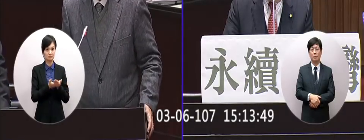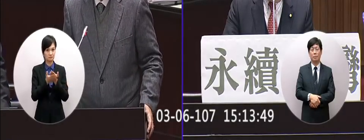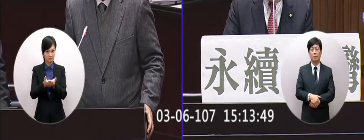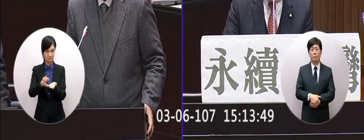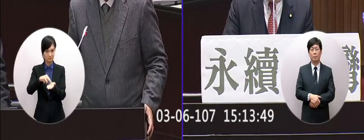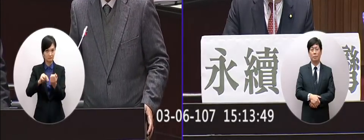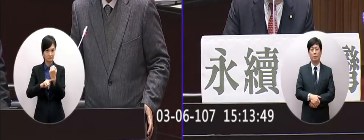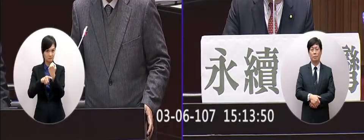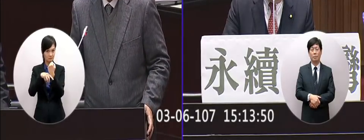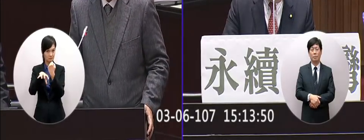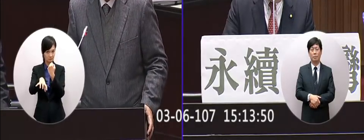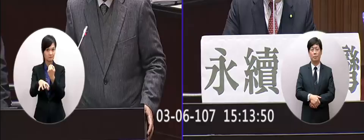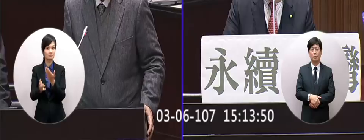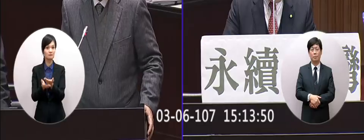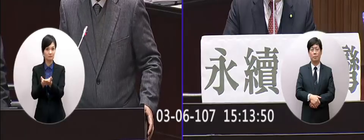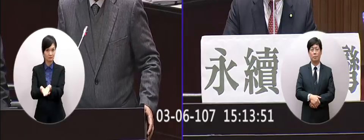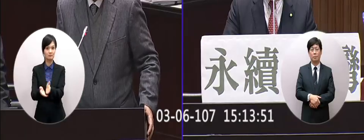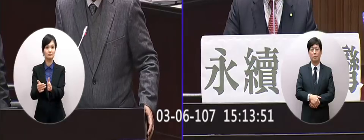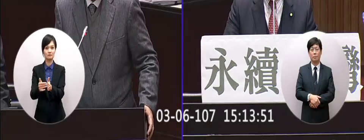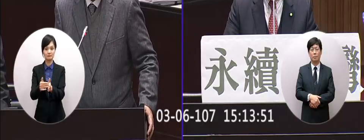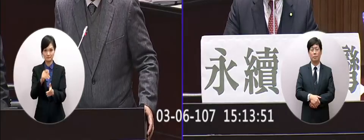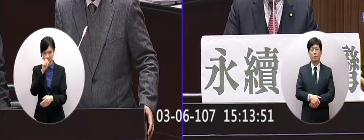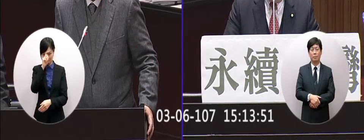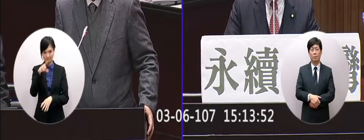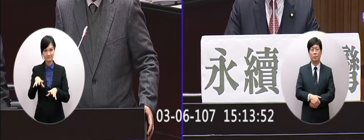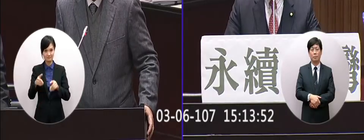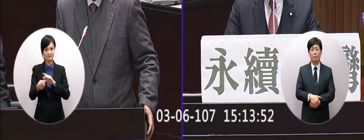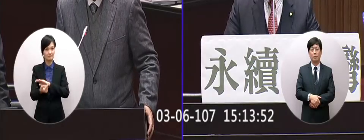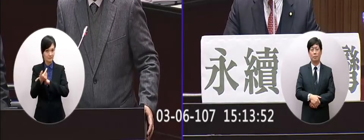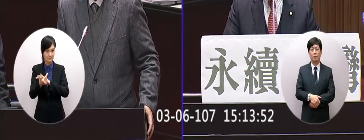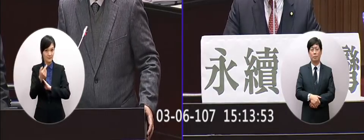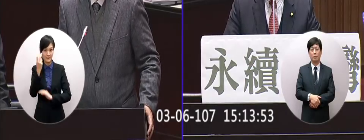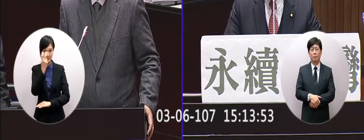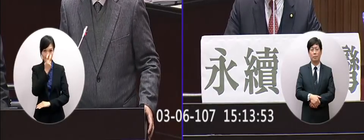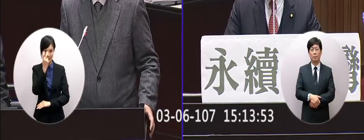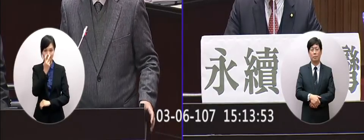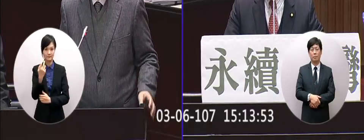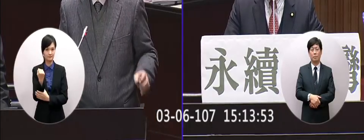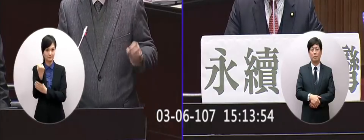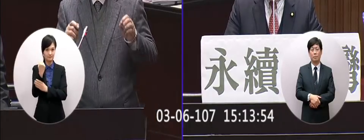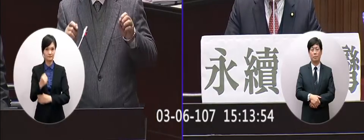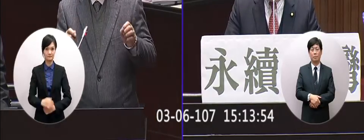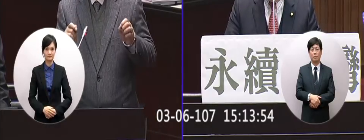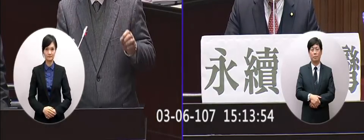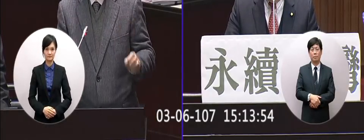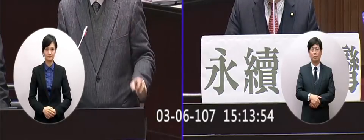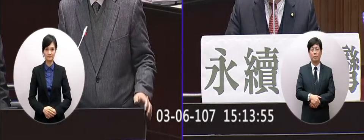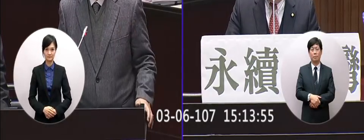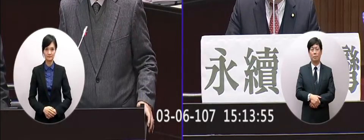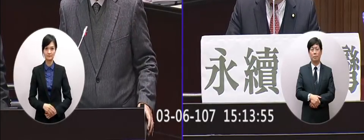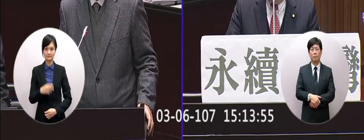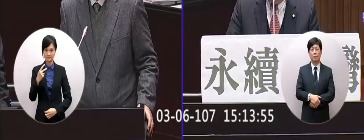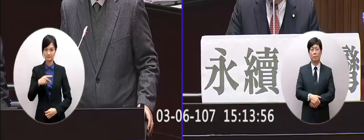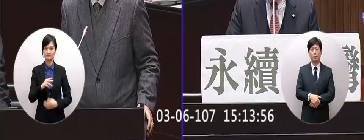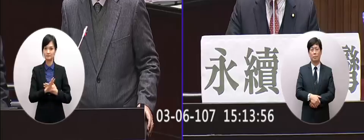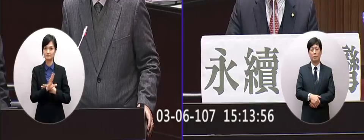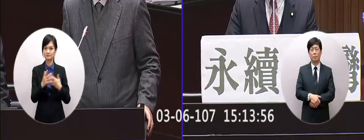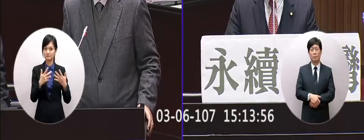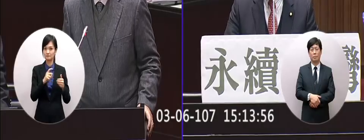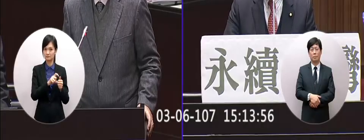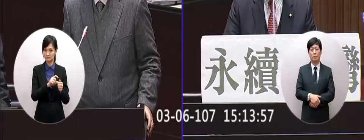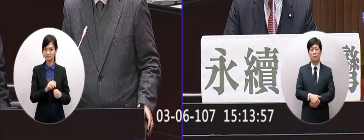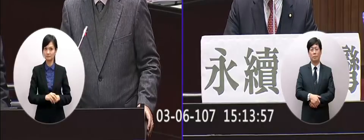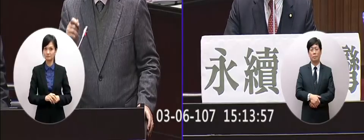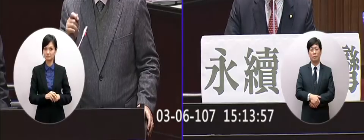来。那么我们也请大院能够优先来审查来支持。那么有关司委员在关心的几个问题，停权的部分